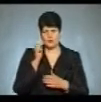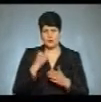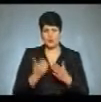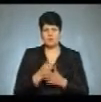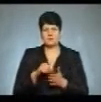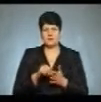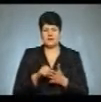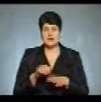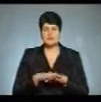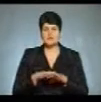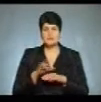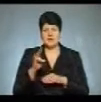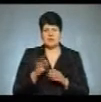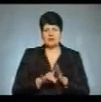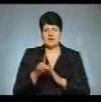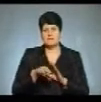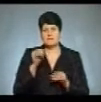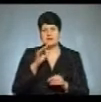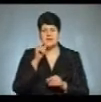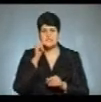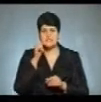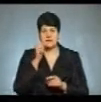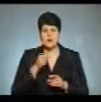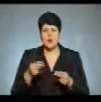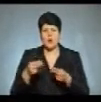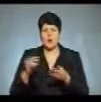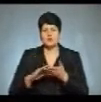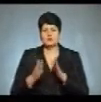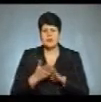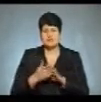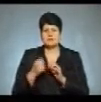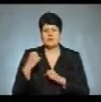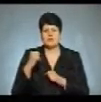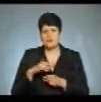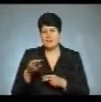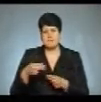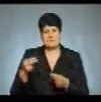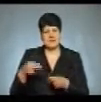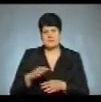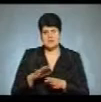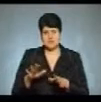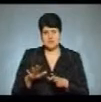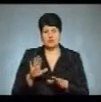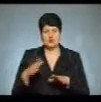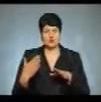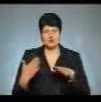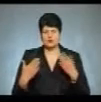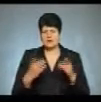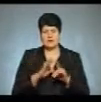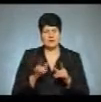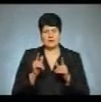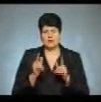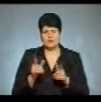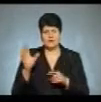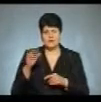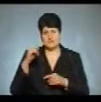представника «Суспільне» почне обирати завтра. Контракт із переможницею національного відбору не підписали, бо сторони не дійшли згоди стосовно